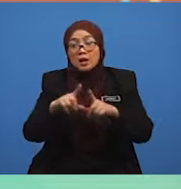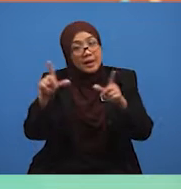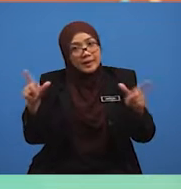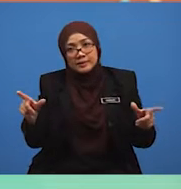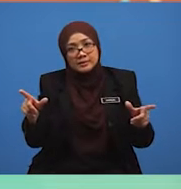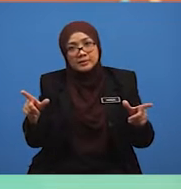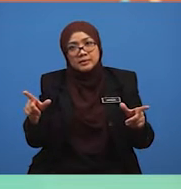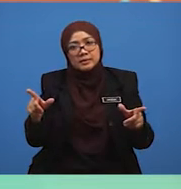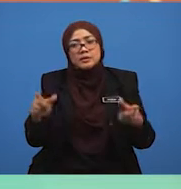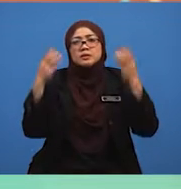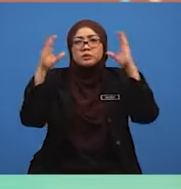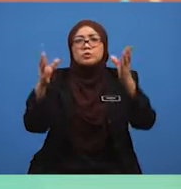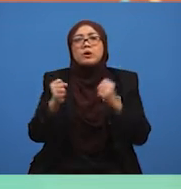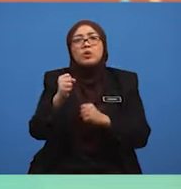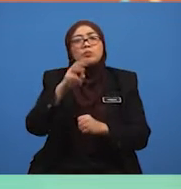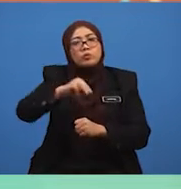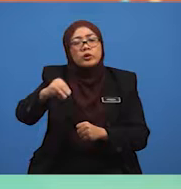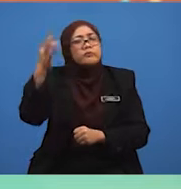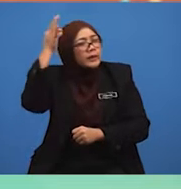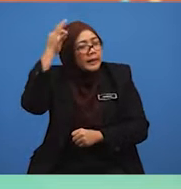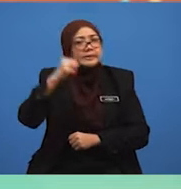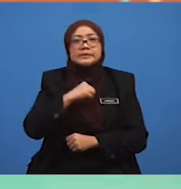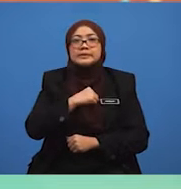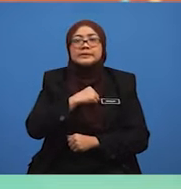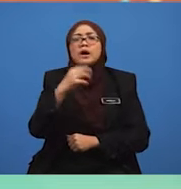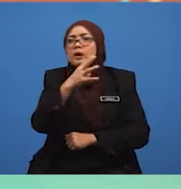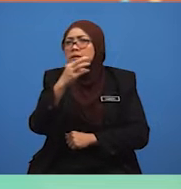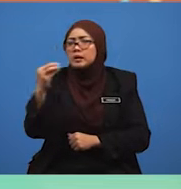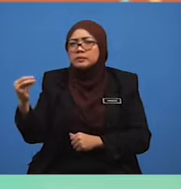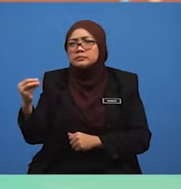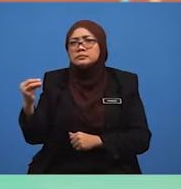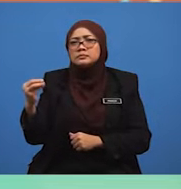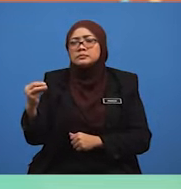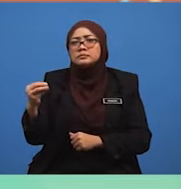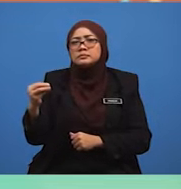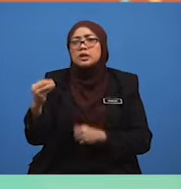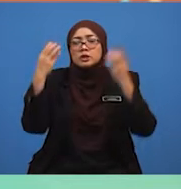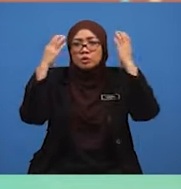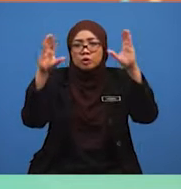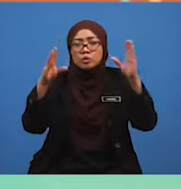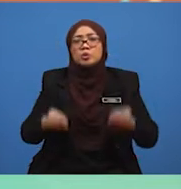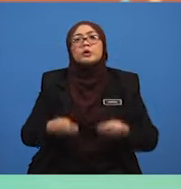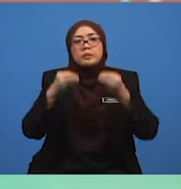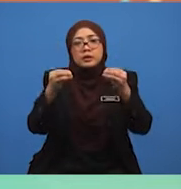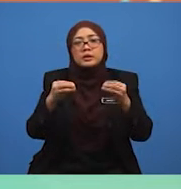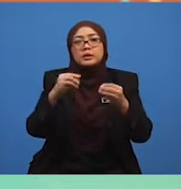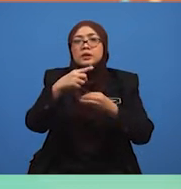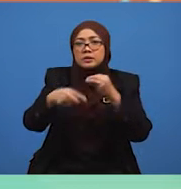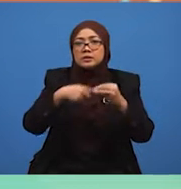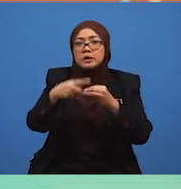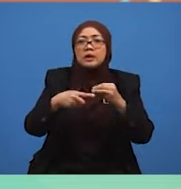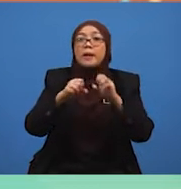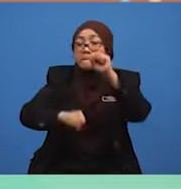akan biarkan kamu fikir. Dan petunjuk lain yang cikgu berikan tentang basikal pula